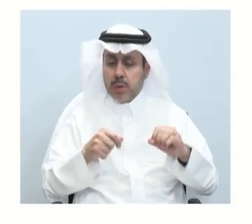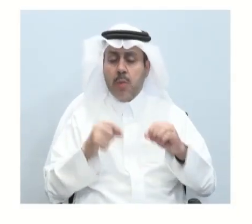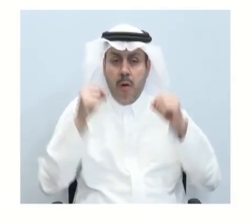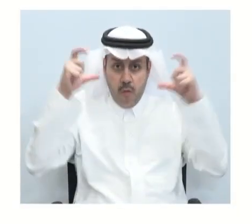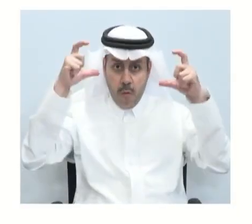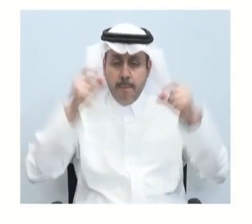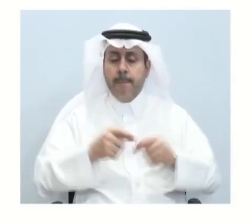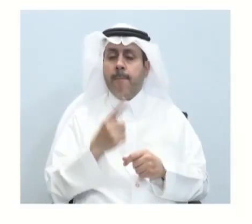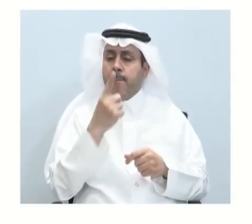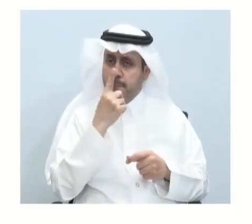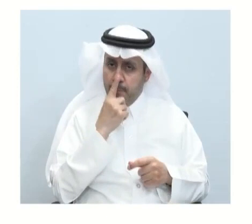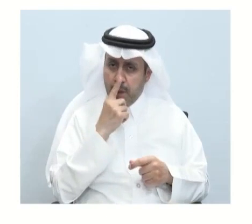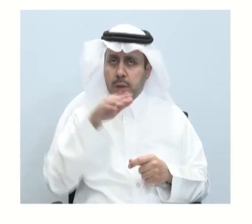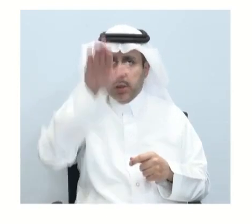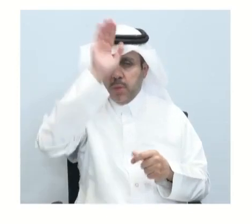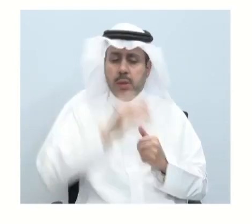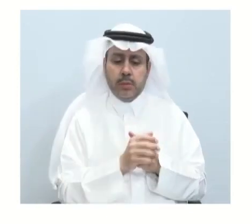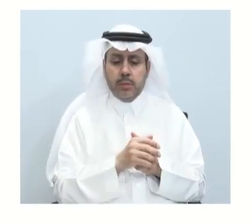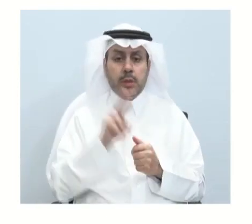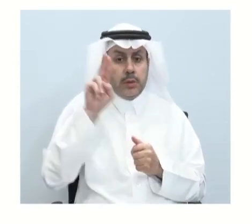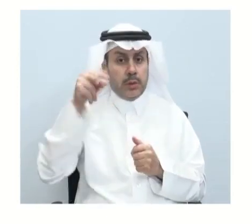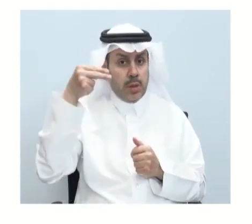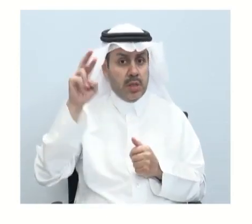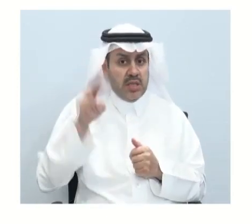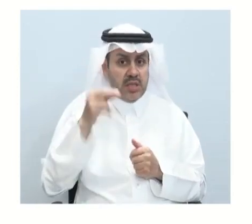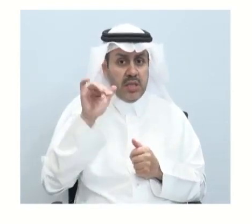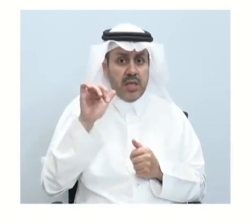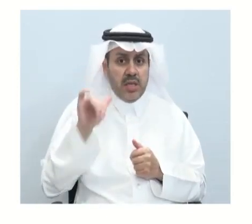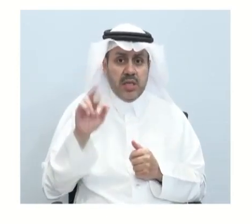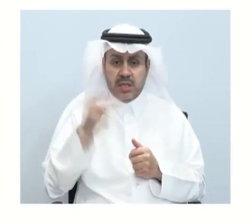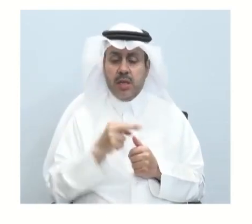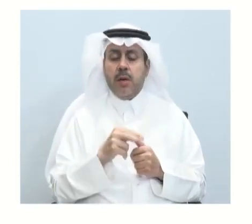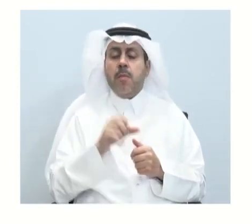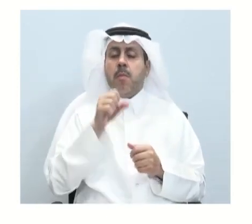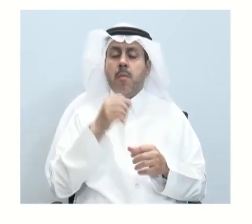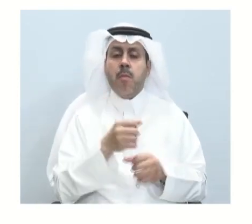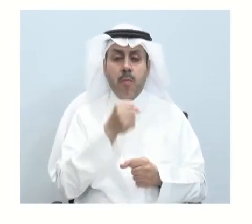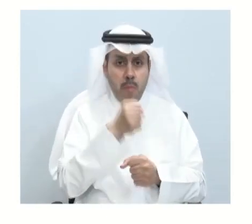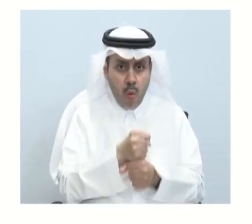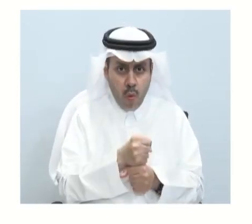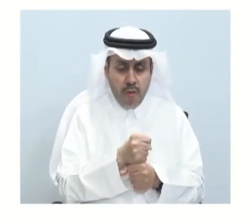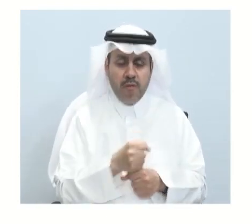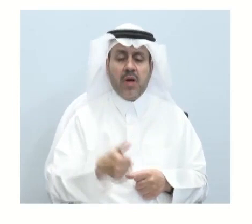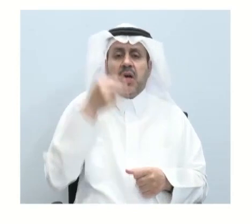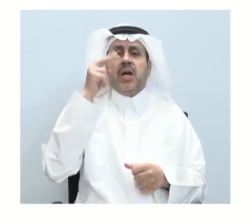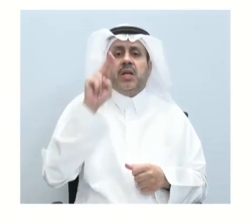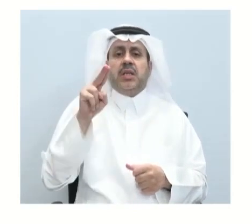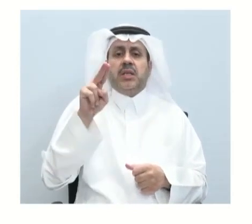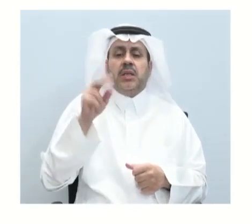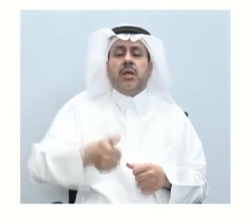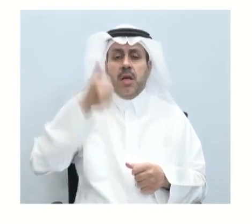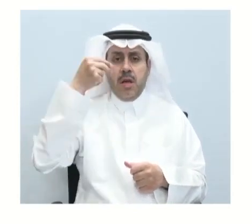البيعه بقصد تعزيز موقع اعتباري لمرشد او فقيه خفي ياتمرون بامره